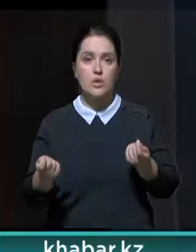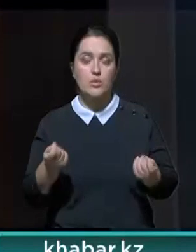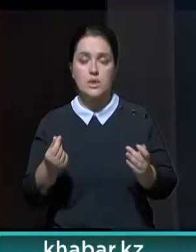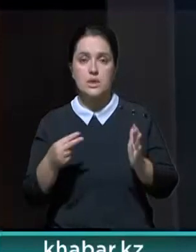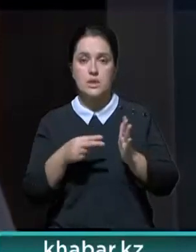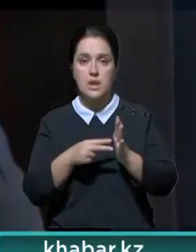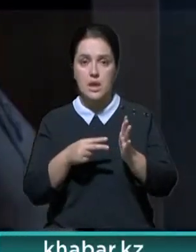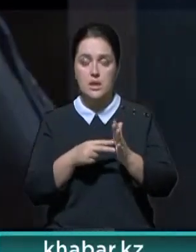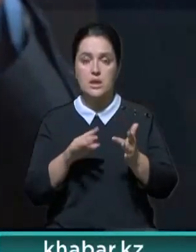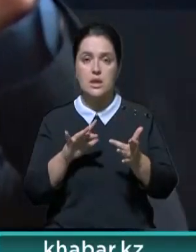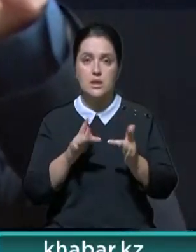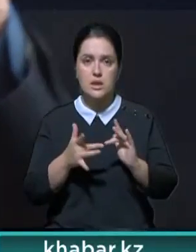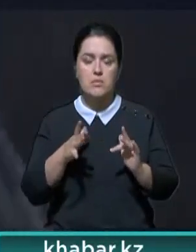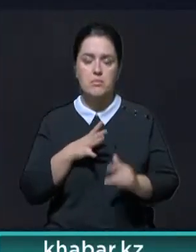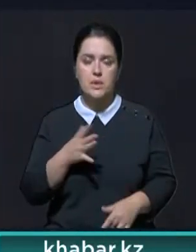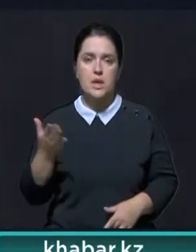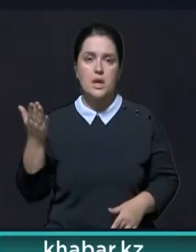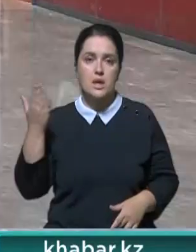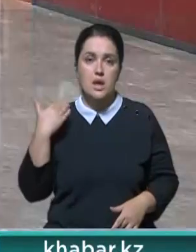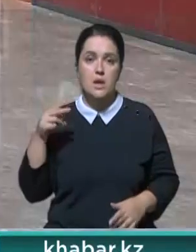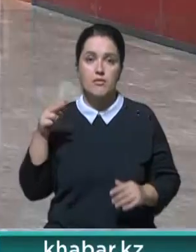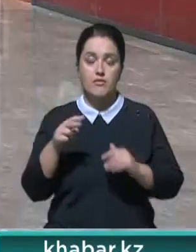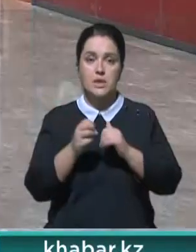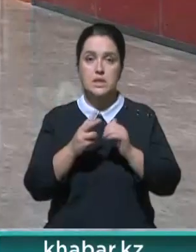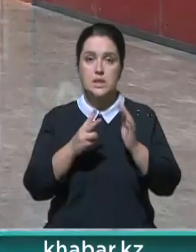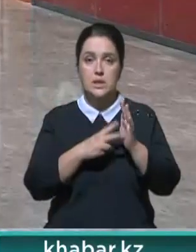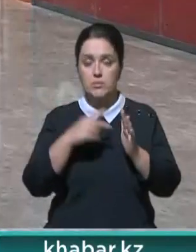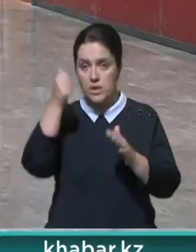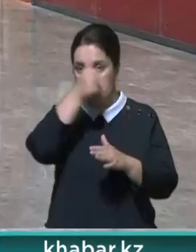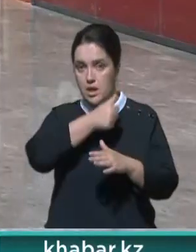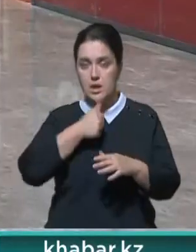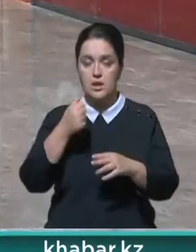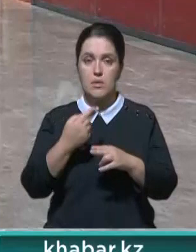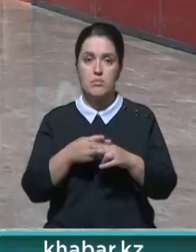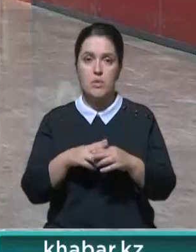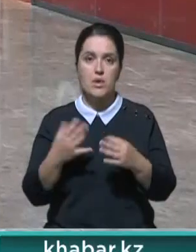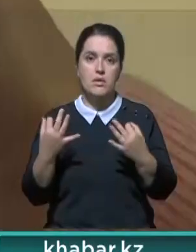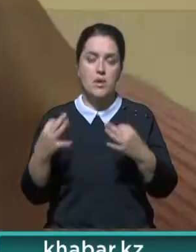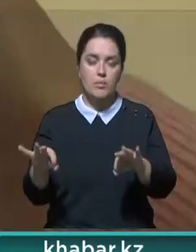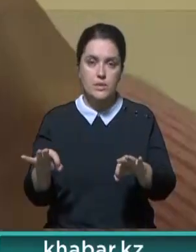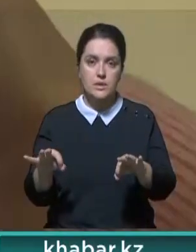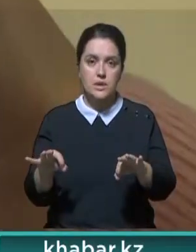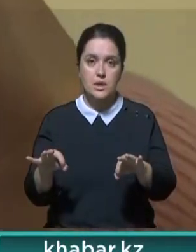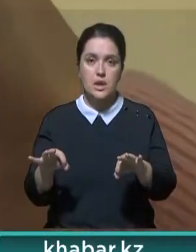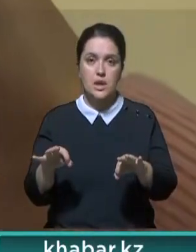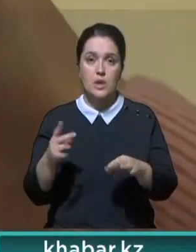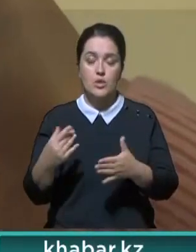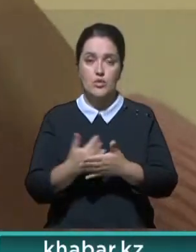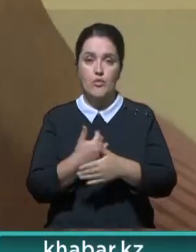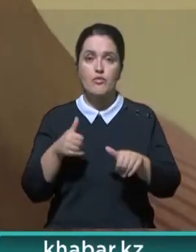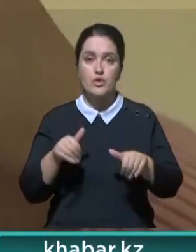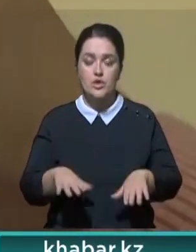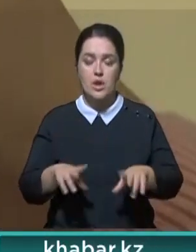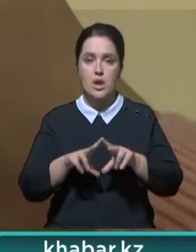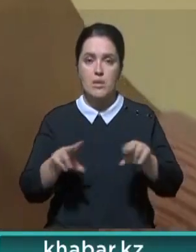на связь и интернет было и ранее. Но в 2017 году эту сферу отпустили в свободное плавание. Новое решение